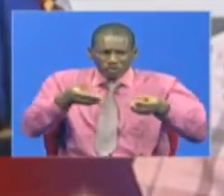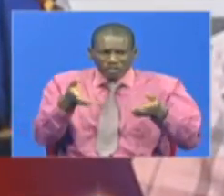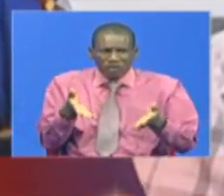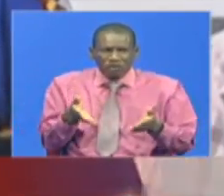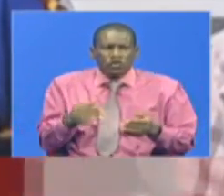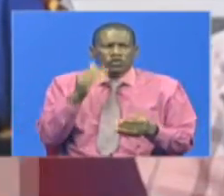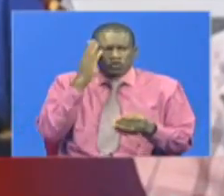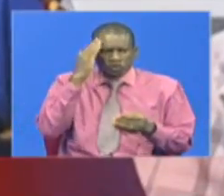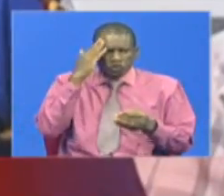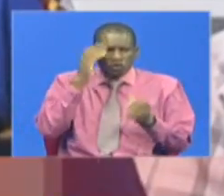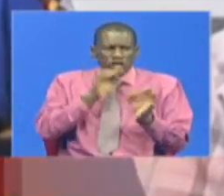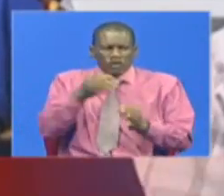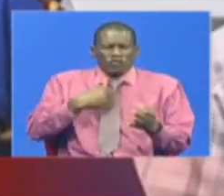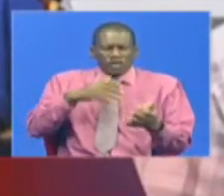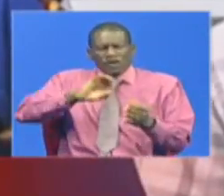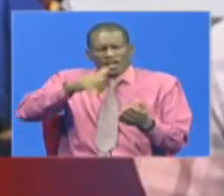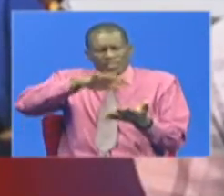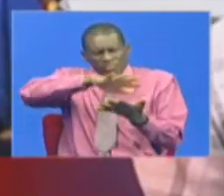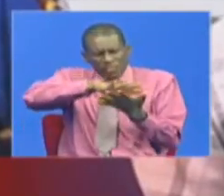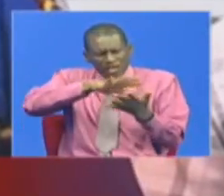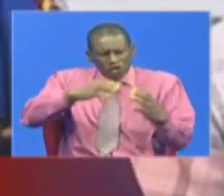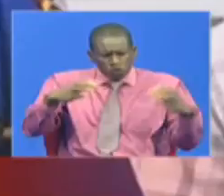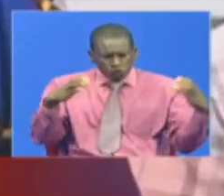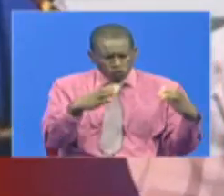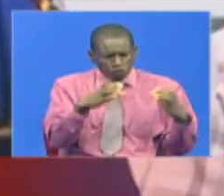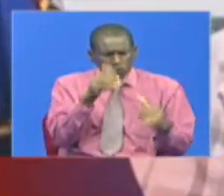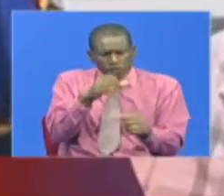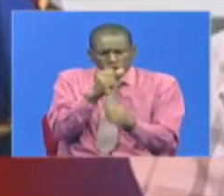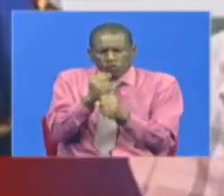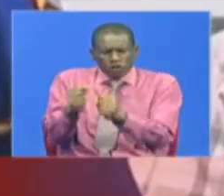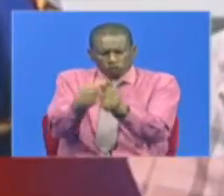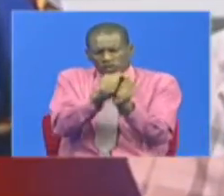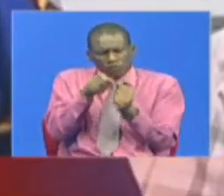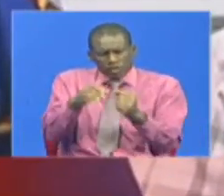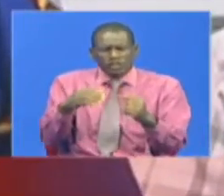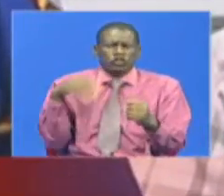tujue kama kuna network nyingine wanakuanga na gengi kubwa kushinda hapo.